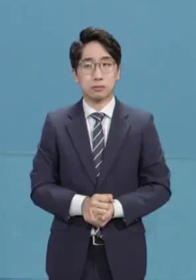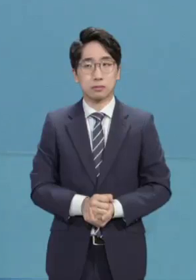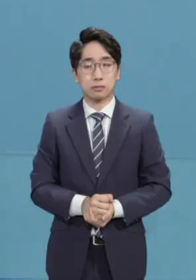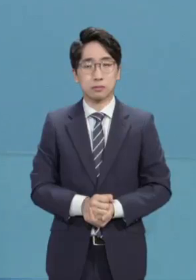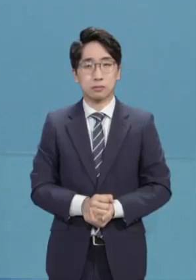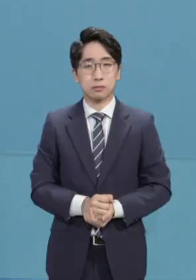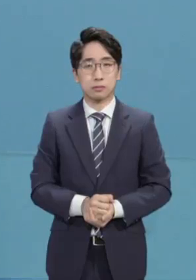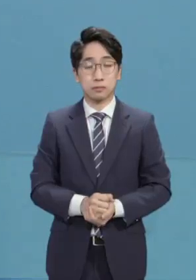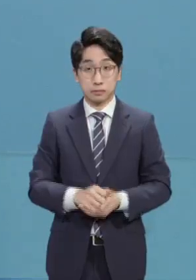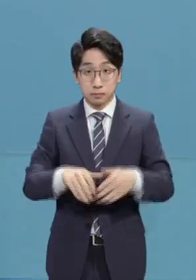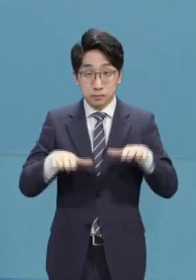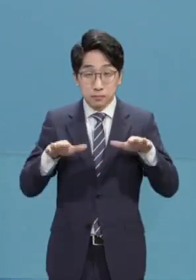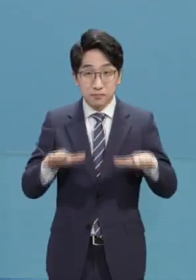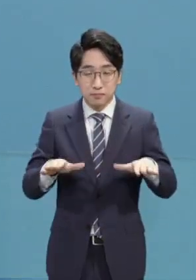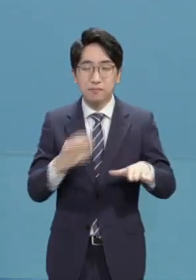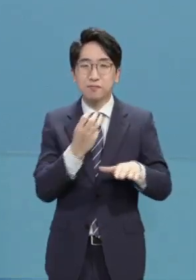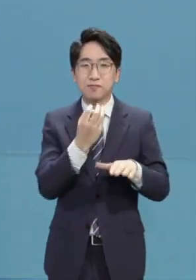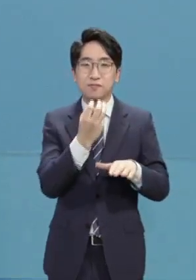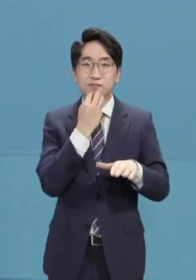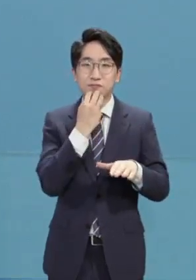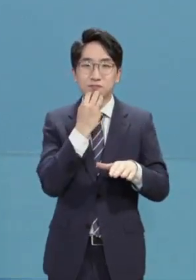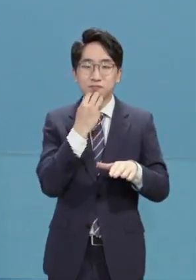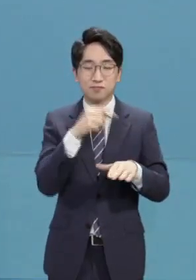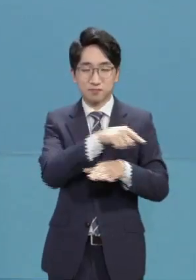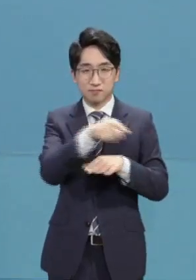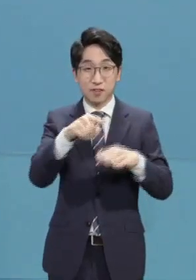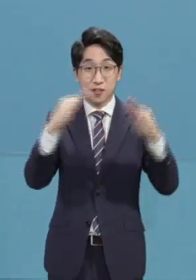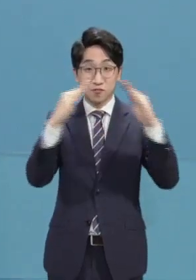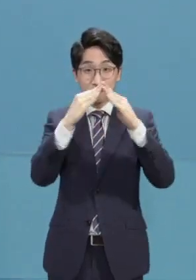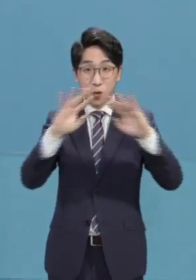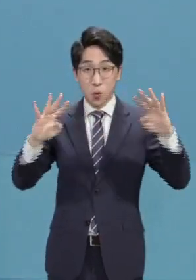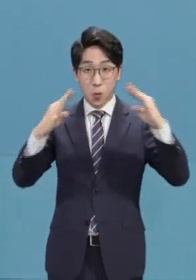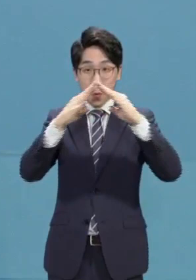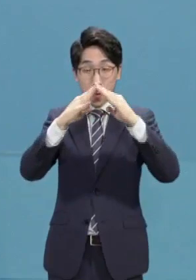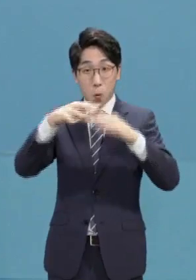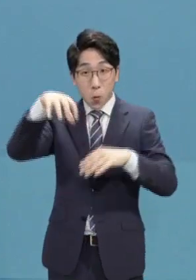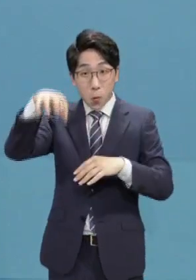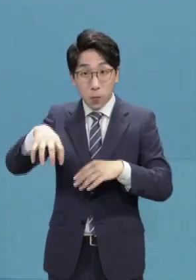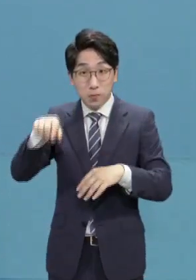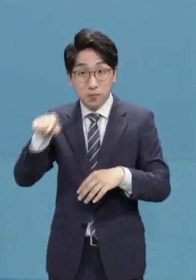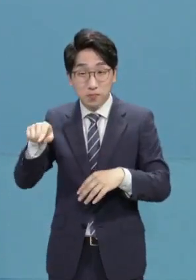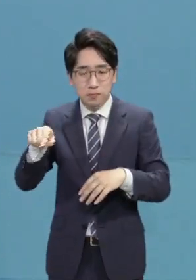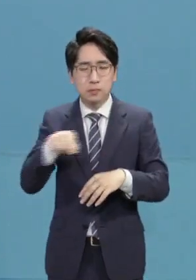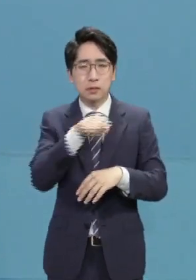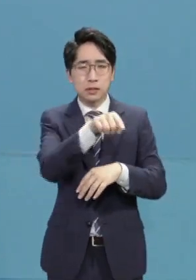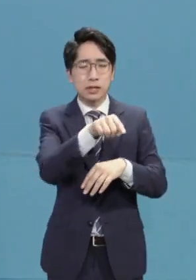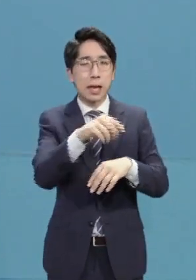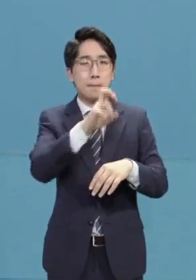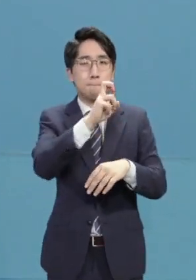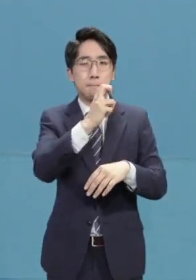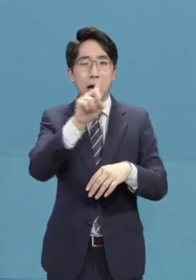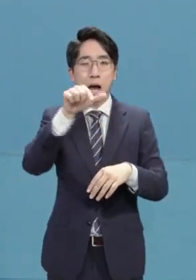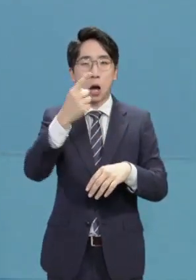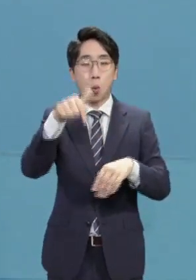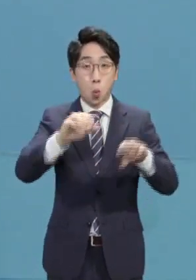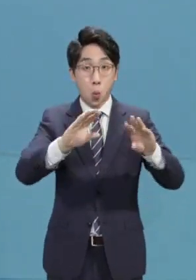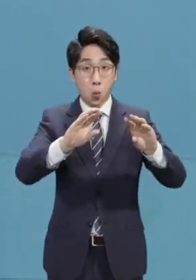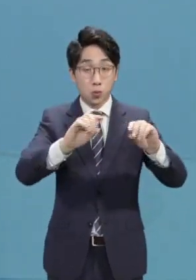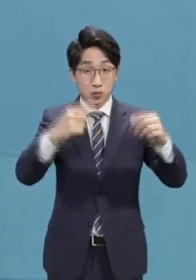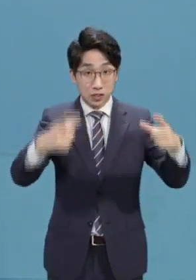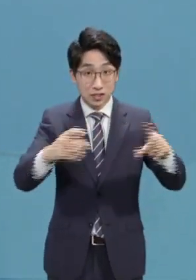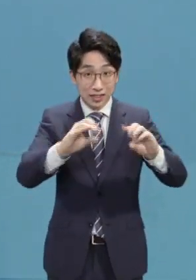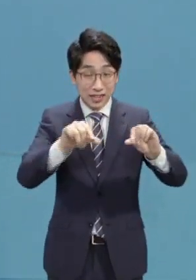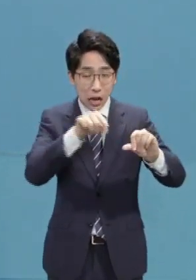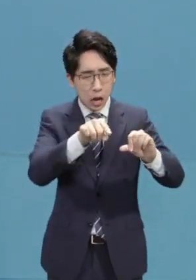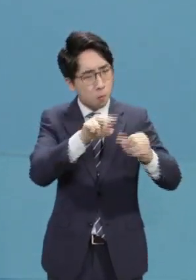서울주택 2 시공사가 마곡지구 4군 역별 시민청 후보지를 팔려고 한다는 소식 전해 드린 바 있습니다 그런데 이